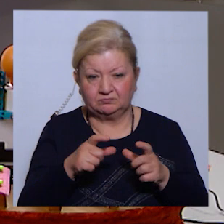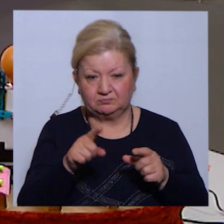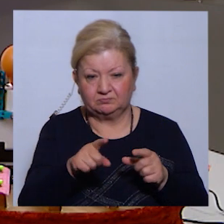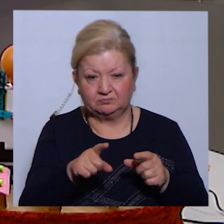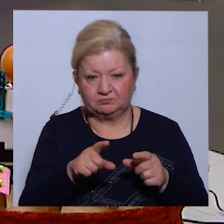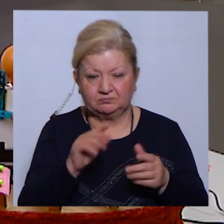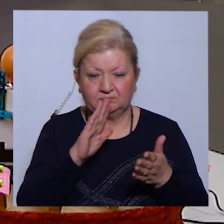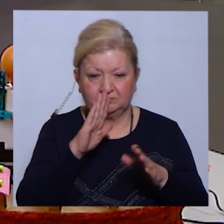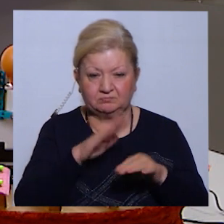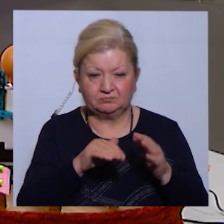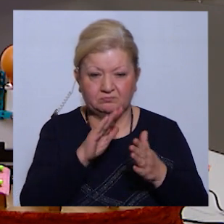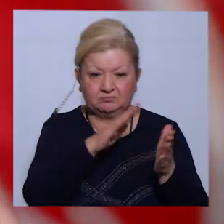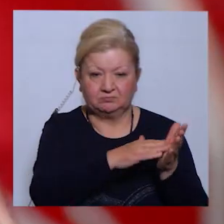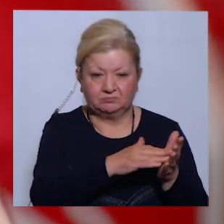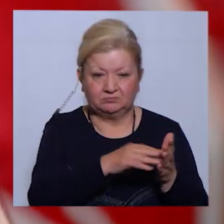ამ ქილებს.